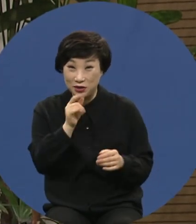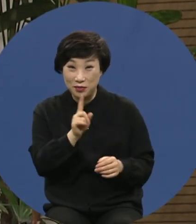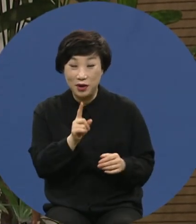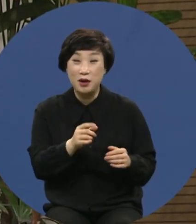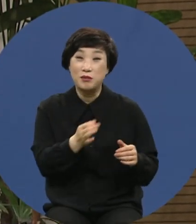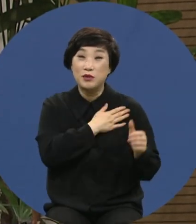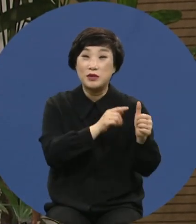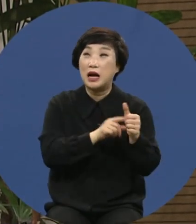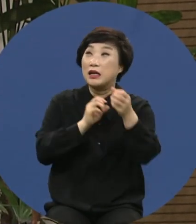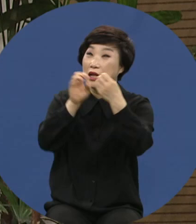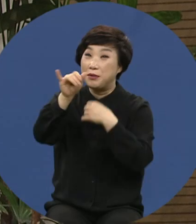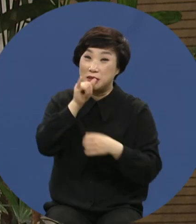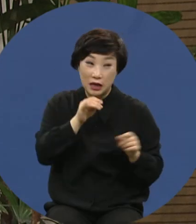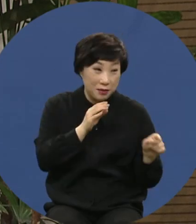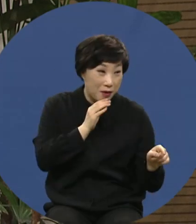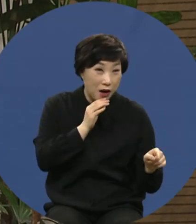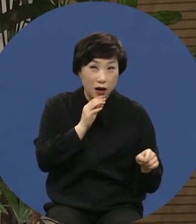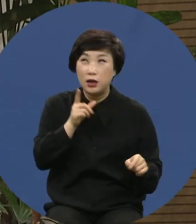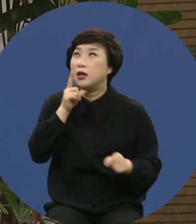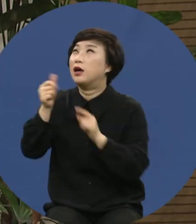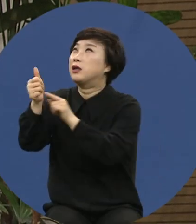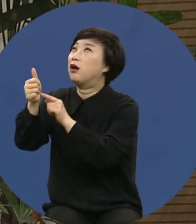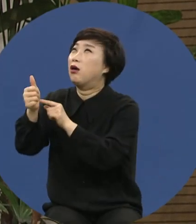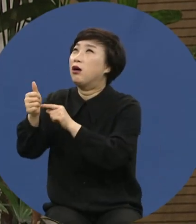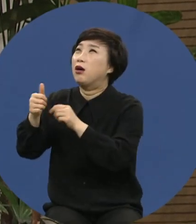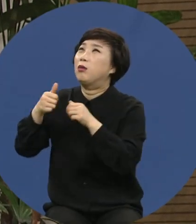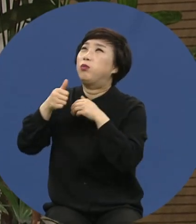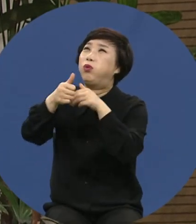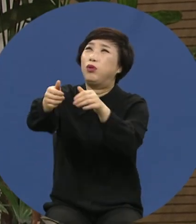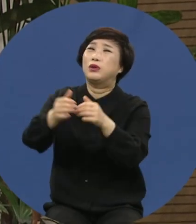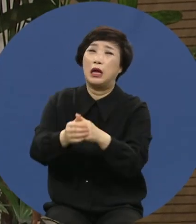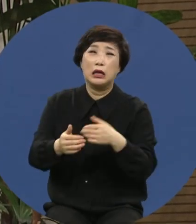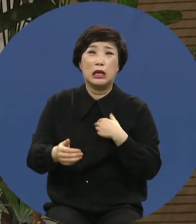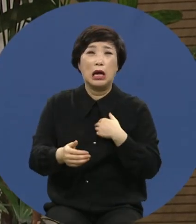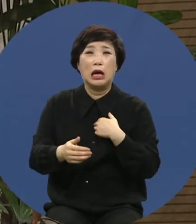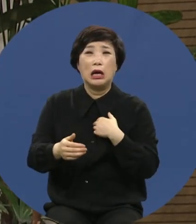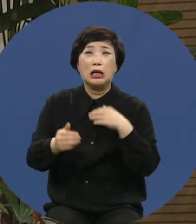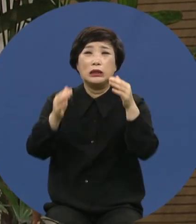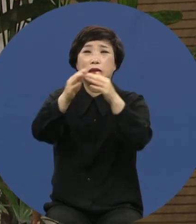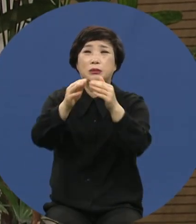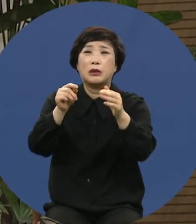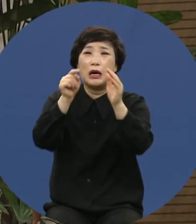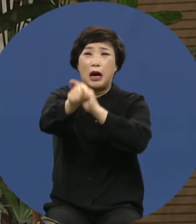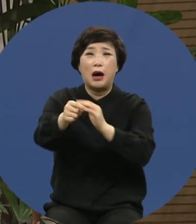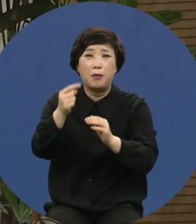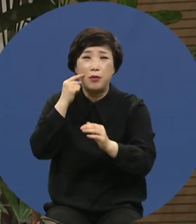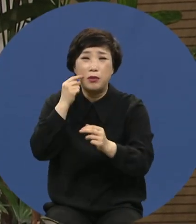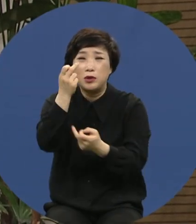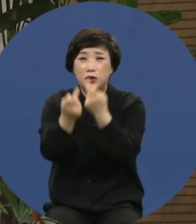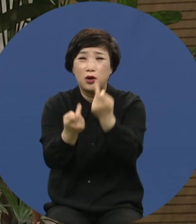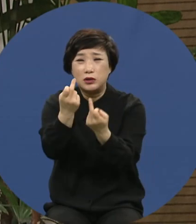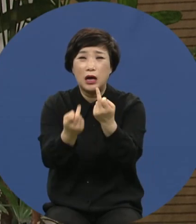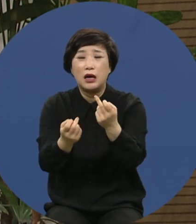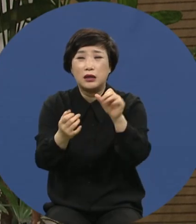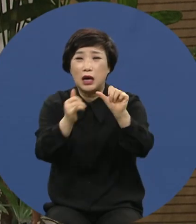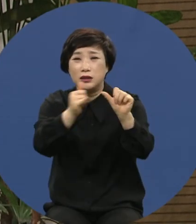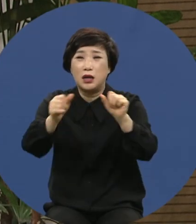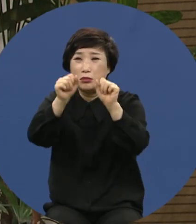부자가 한 말이 뭐라고 그러냐? 나사로를 보내서 내 집에 가면 형제가 5이 있습니다.